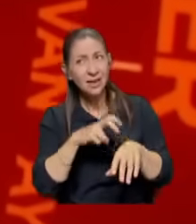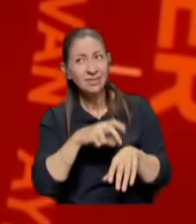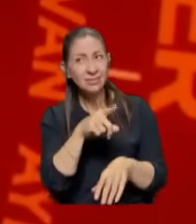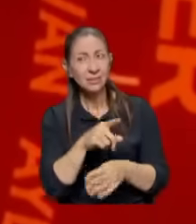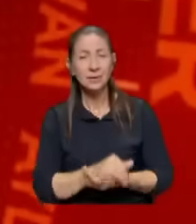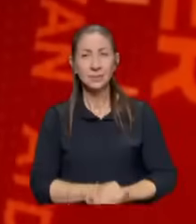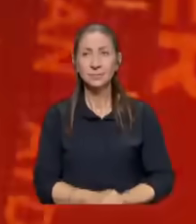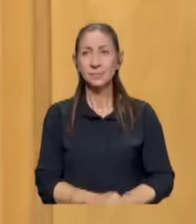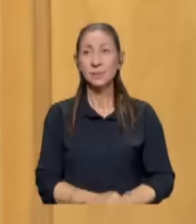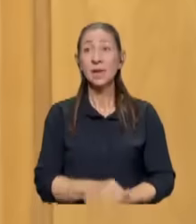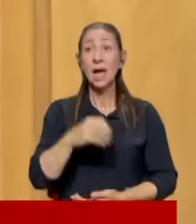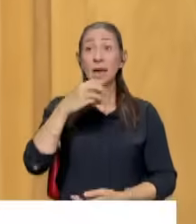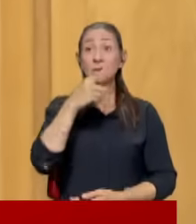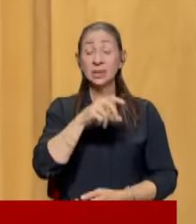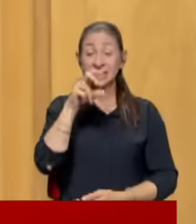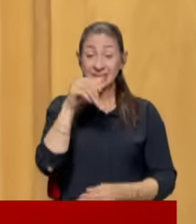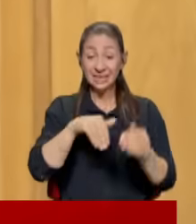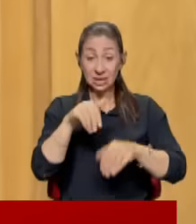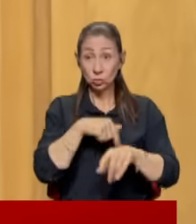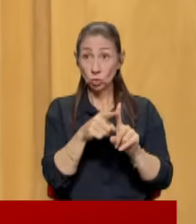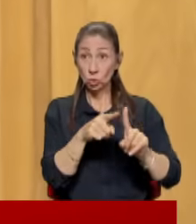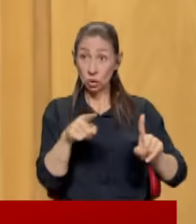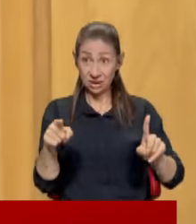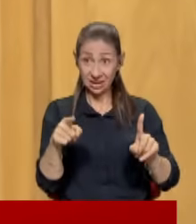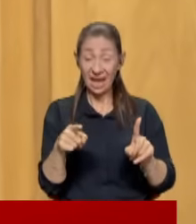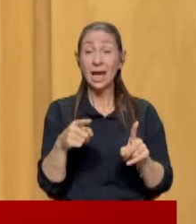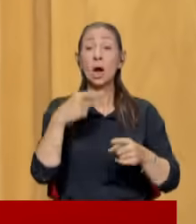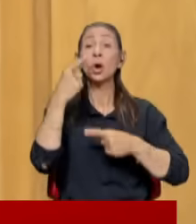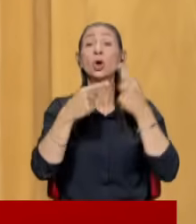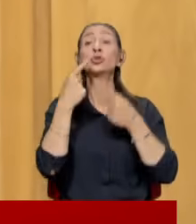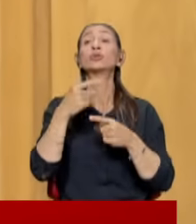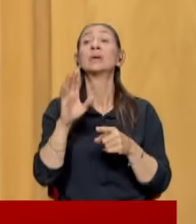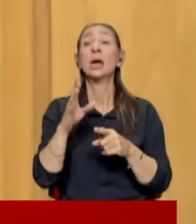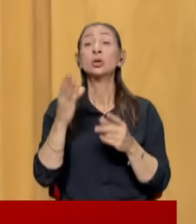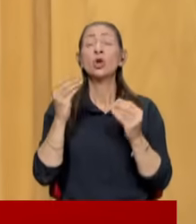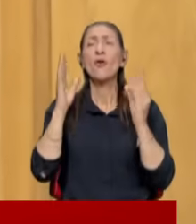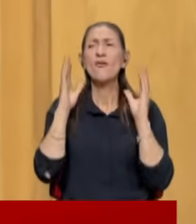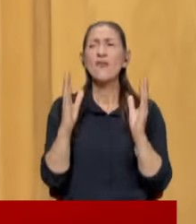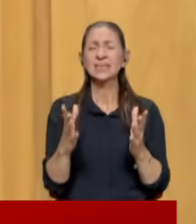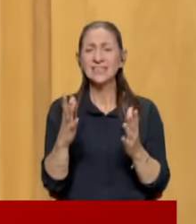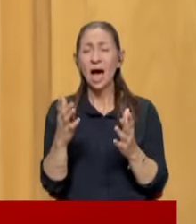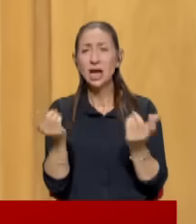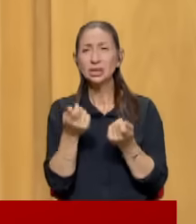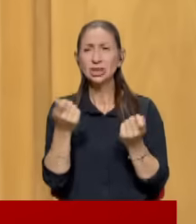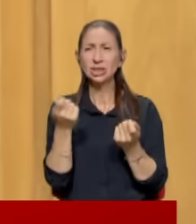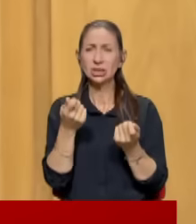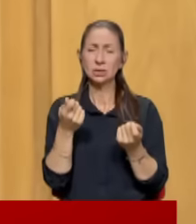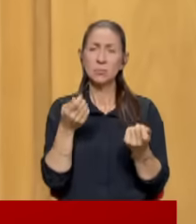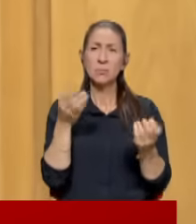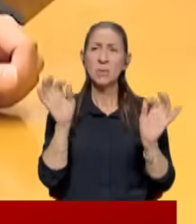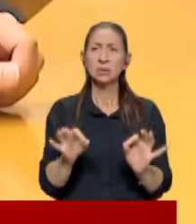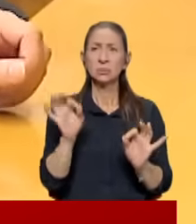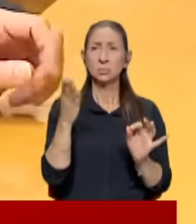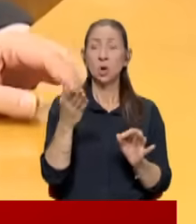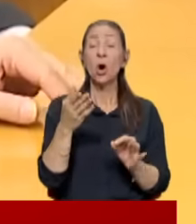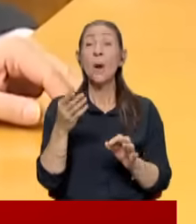hatırlattılar. Erdoğan seçim sürecinde dile getirmediği birçok icraata da girişmiş